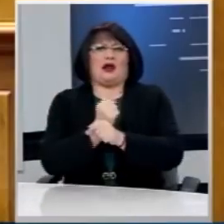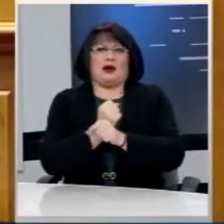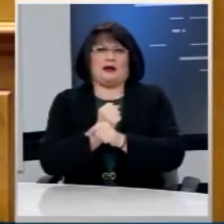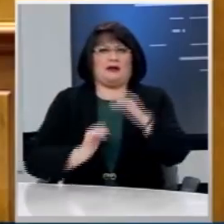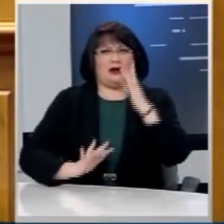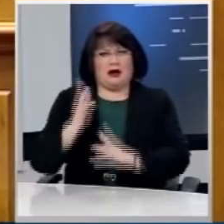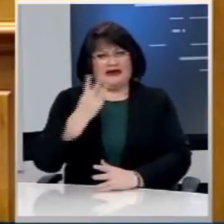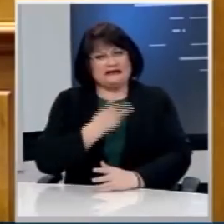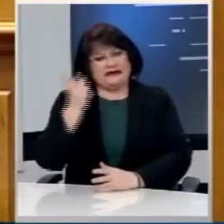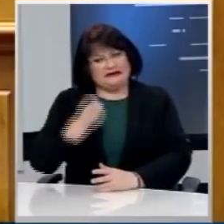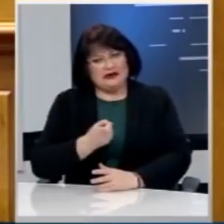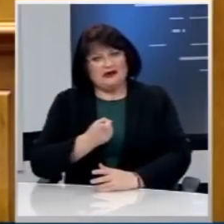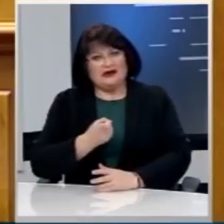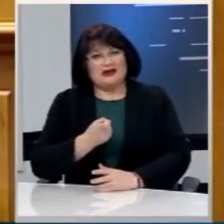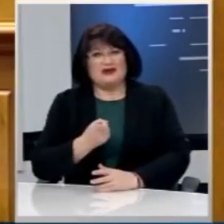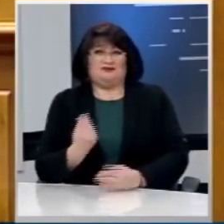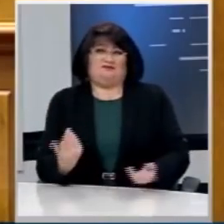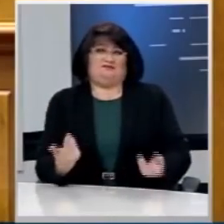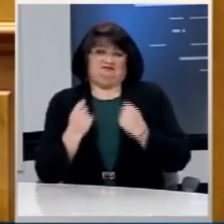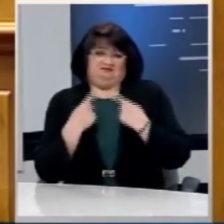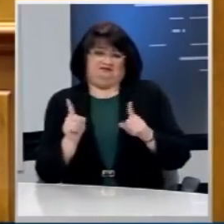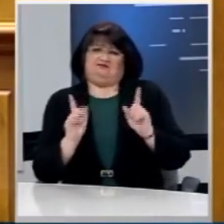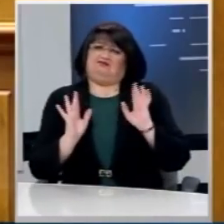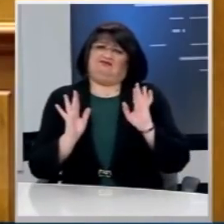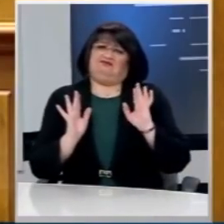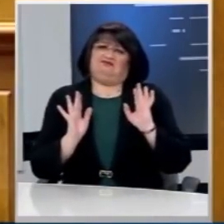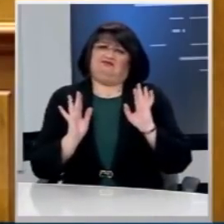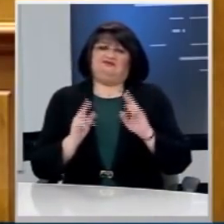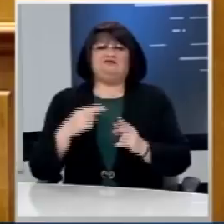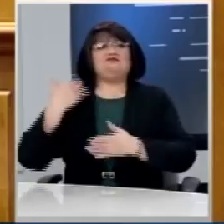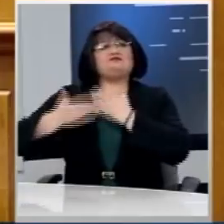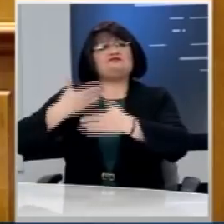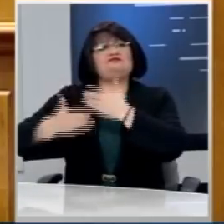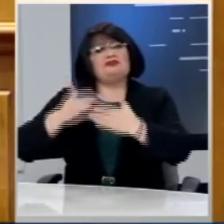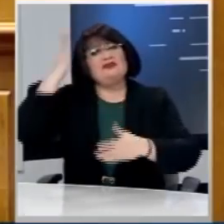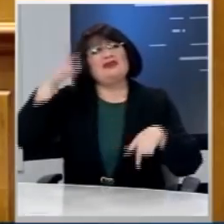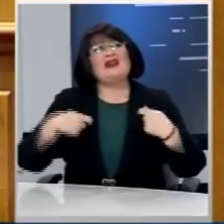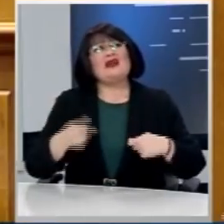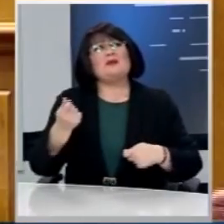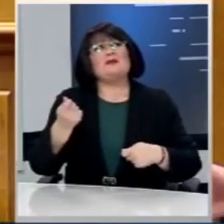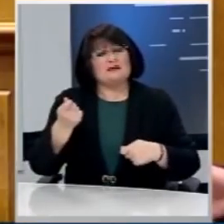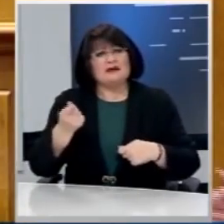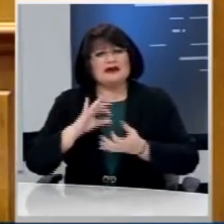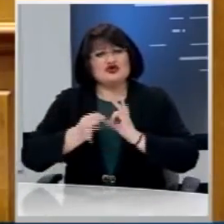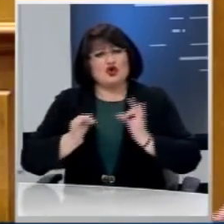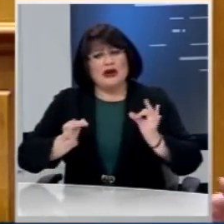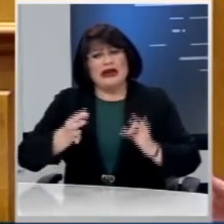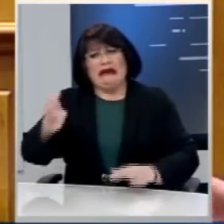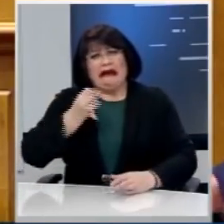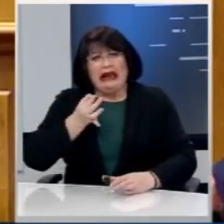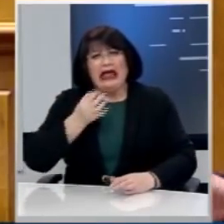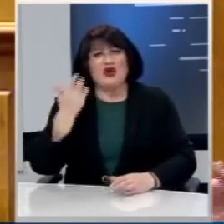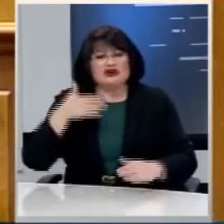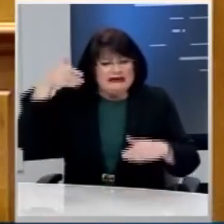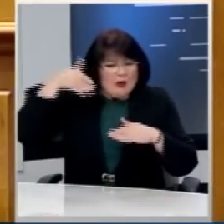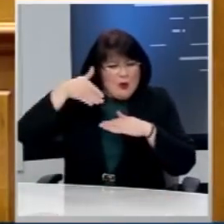ρυθμός ανάπτυξης δεν είναι και τόσο αξιοπερίεργος. Η ιστορική πείρα άλλωστε του καπιταλισμού αποδεικνύει πως μετά από μια φάση